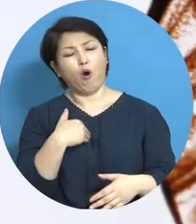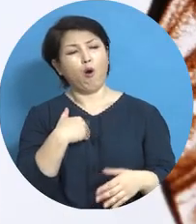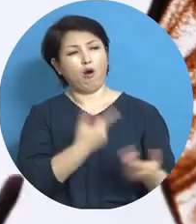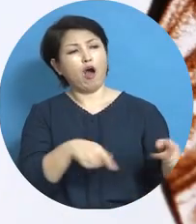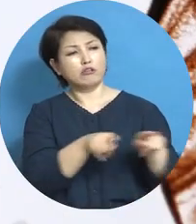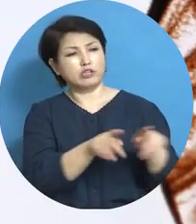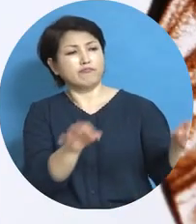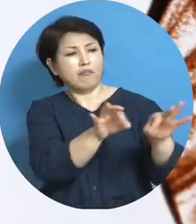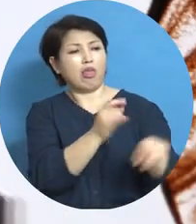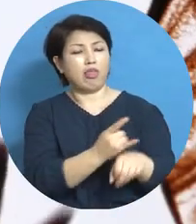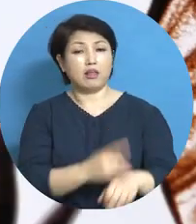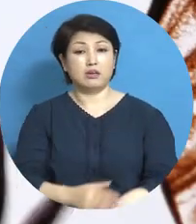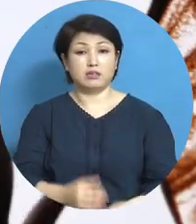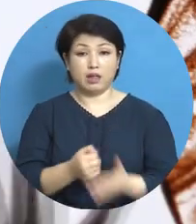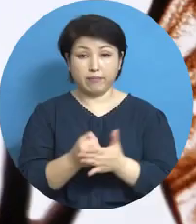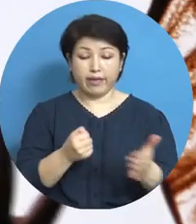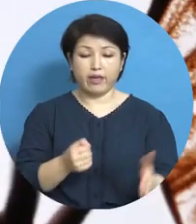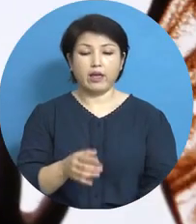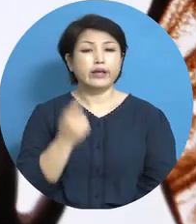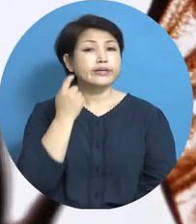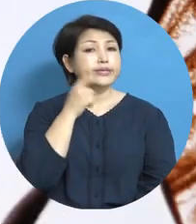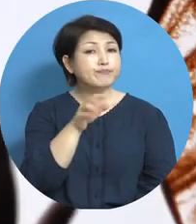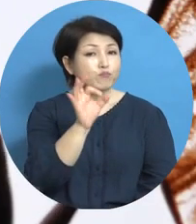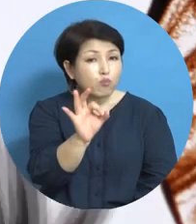그러니까 지금 그 말을 깐